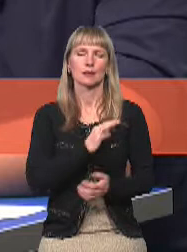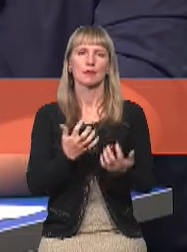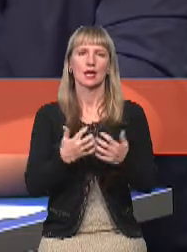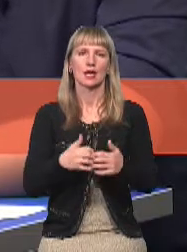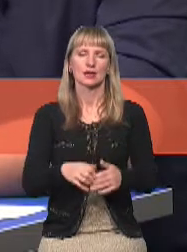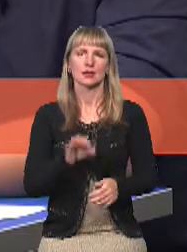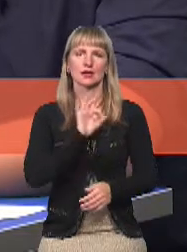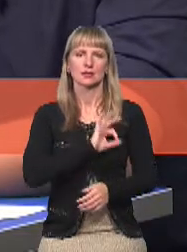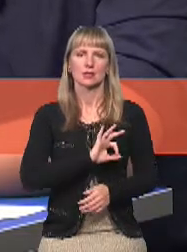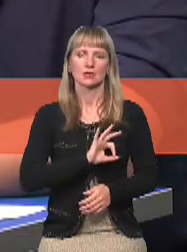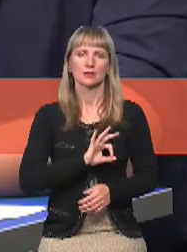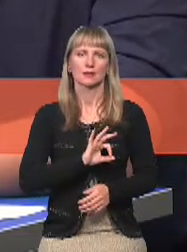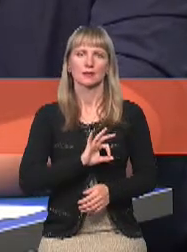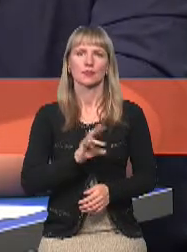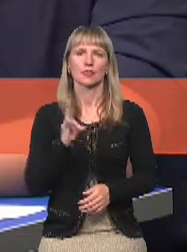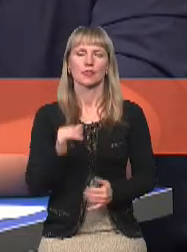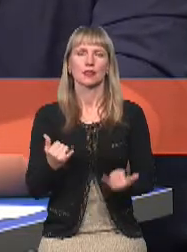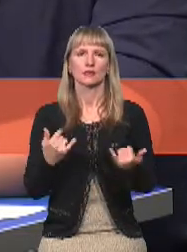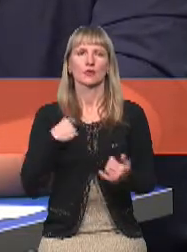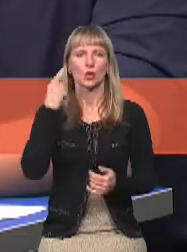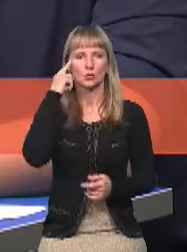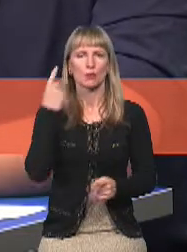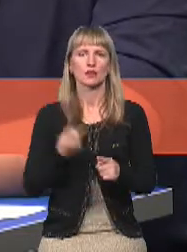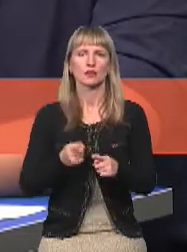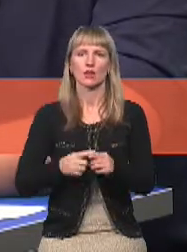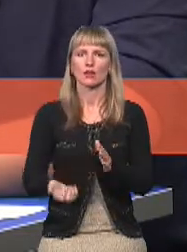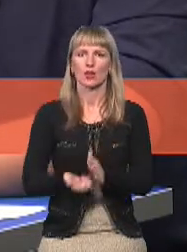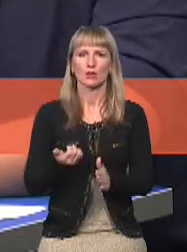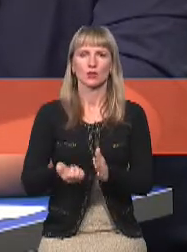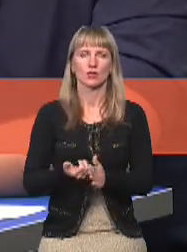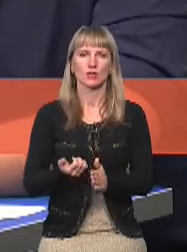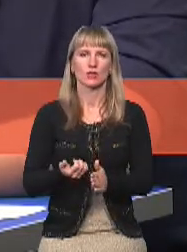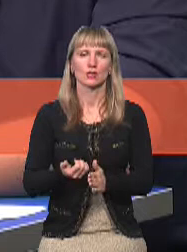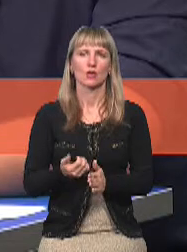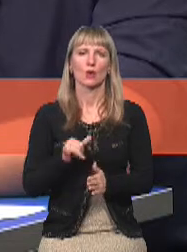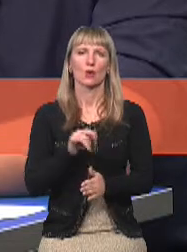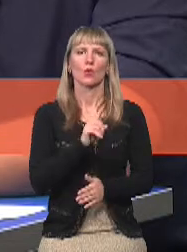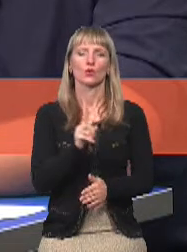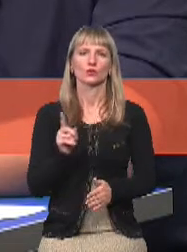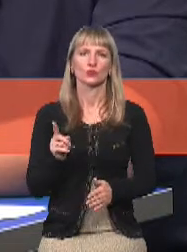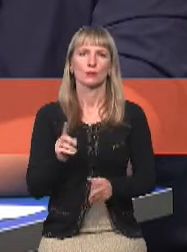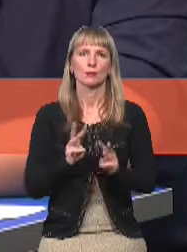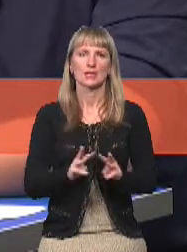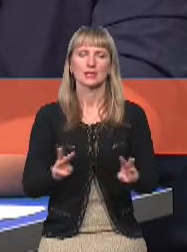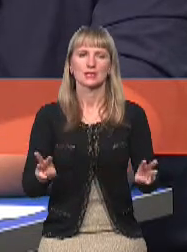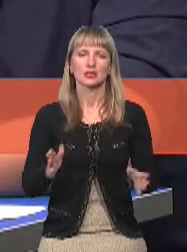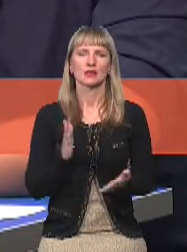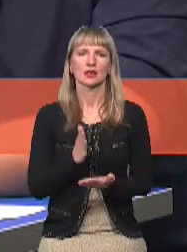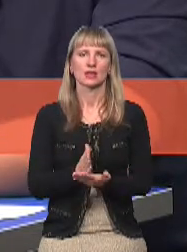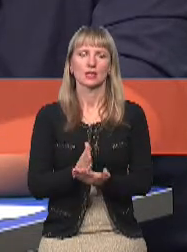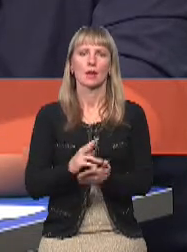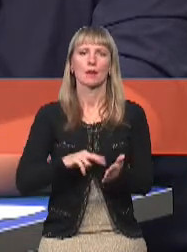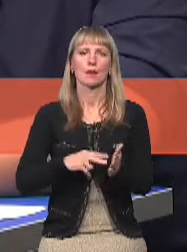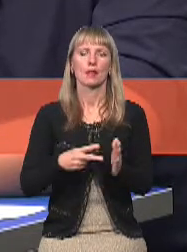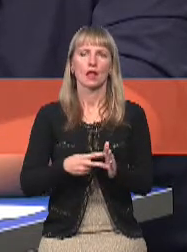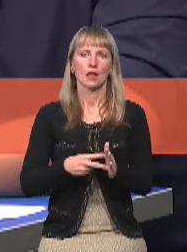механізм реалізації, на сьогодні, мені здається, цього недостатньо. Власне, у кожному міністерстві є